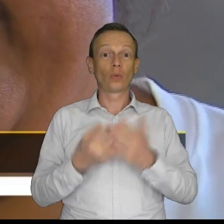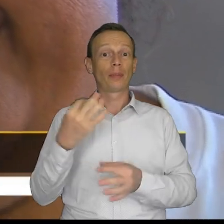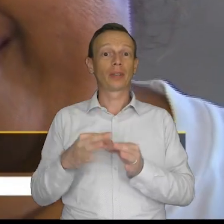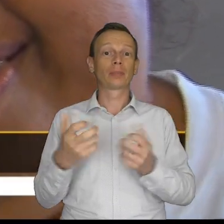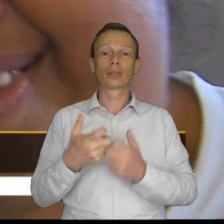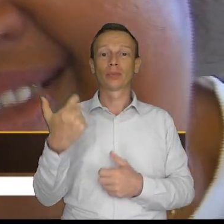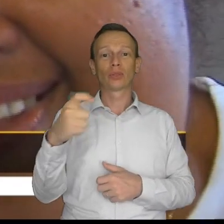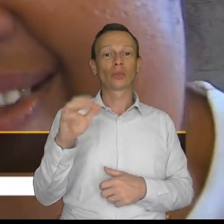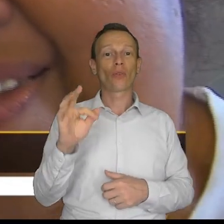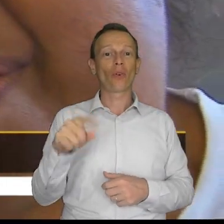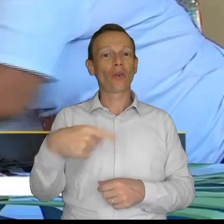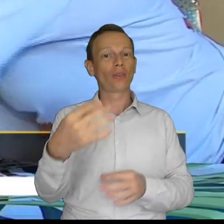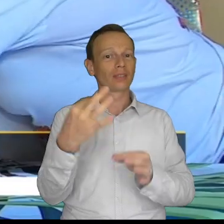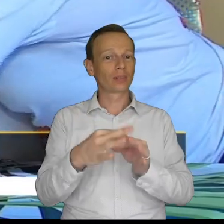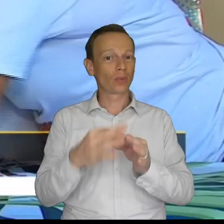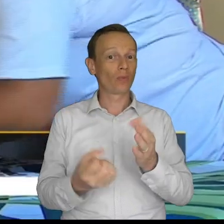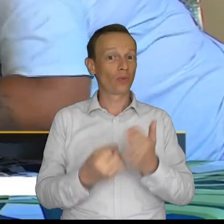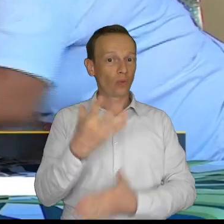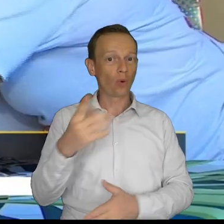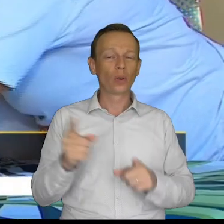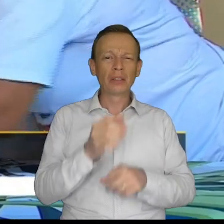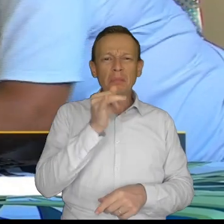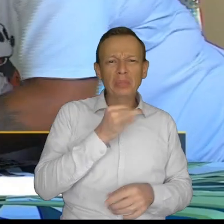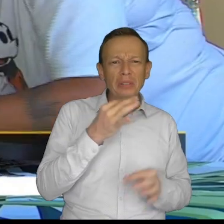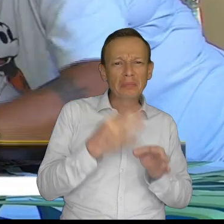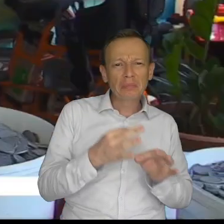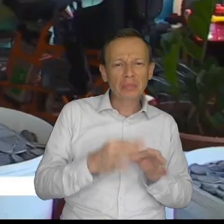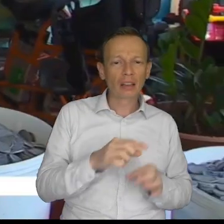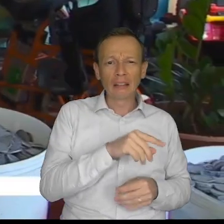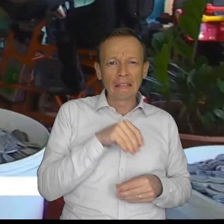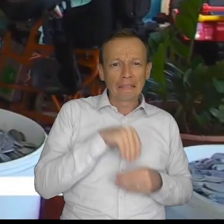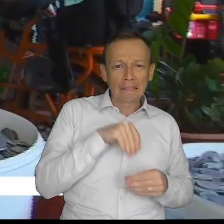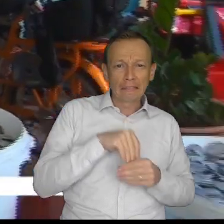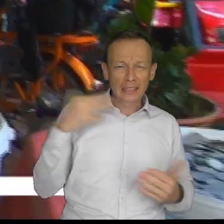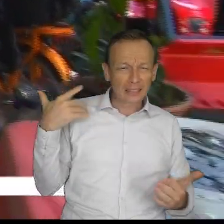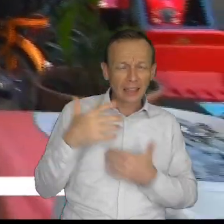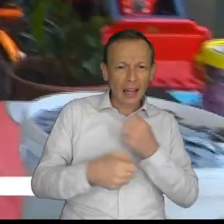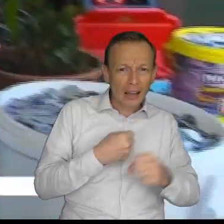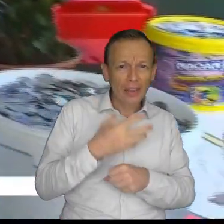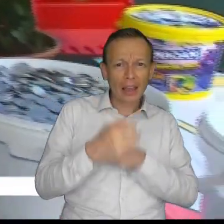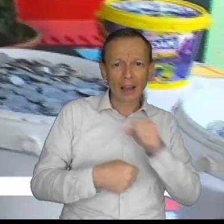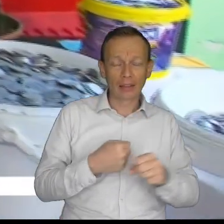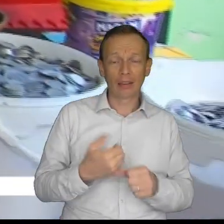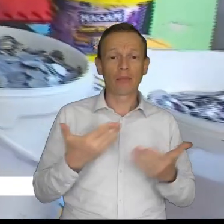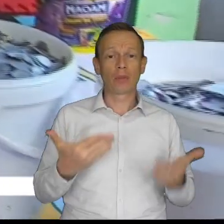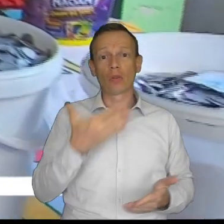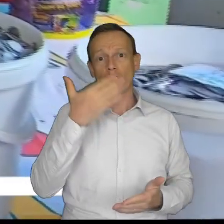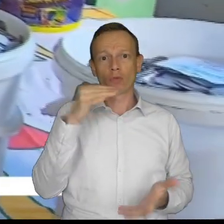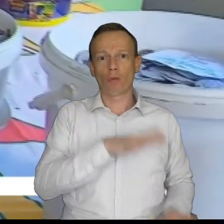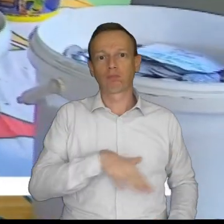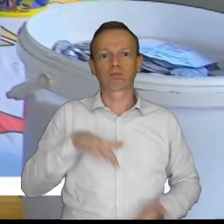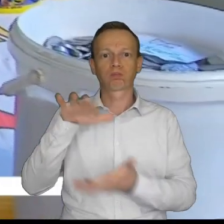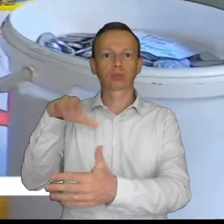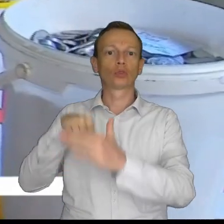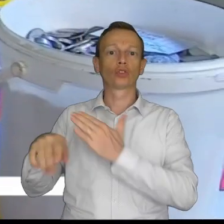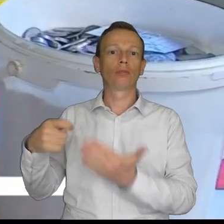pièce de 200 francs par exemple à compter de septembre prochain. Des petites pièces que beaucoup d'entre vous économisent depuis des années. C'est peut-être le